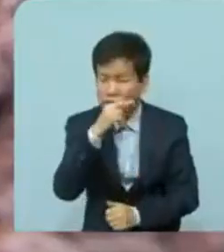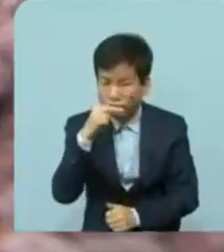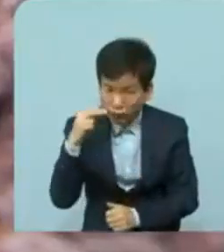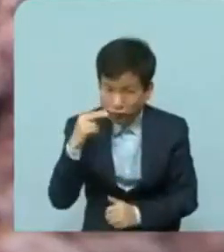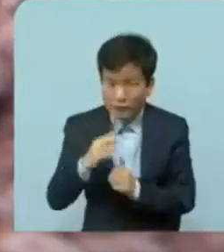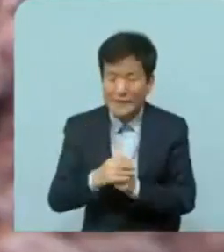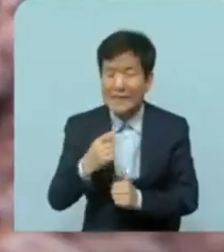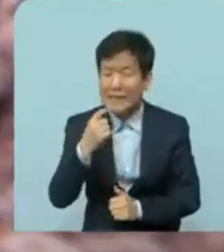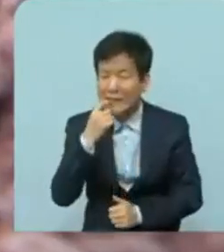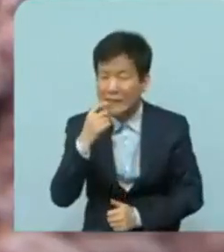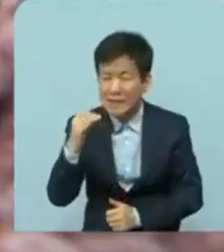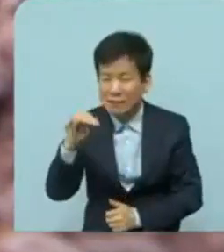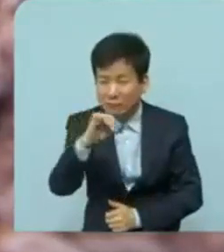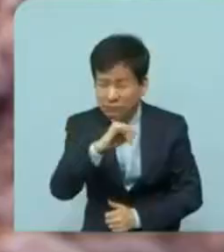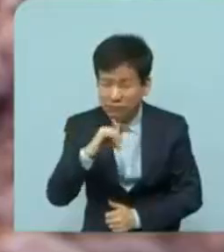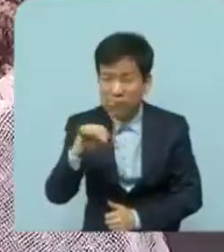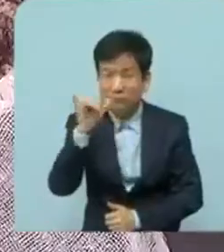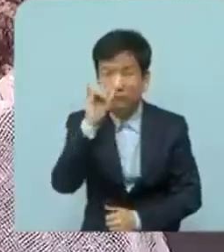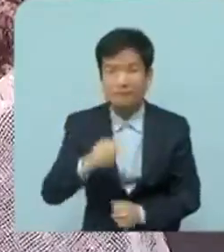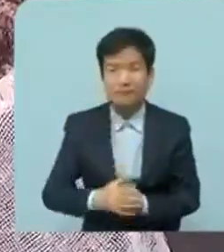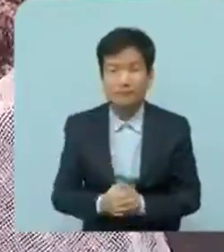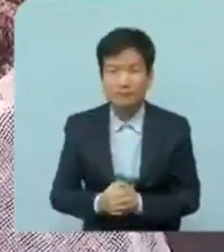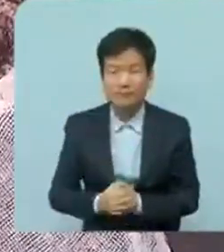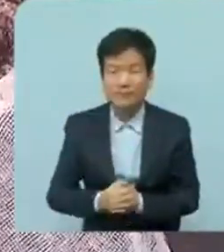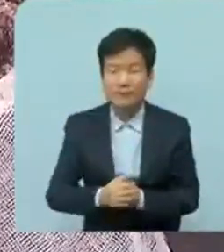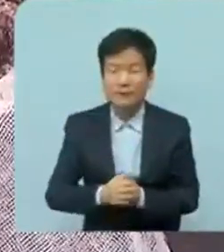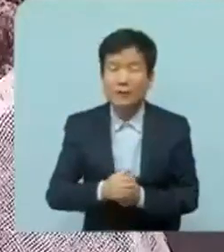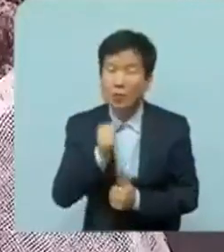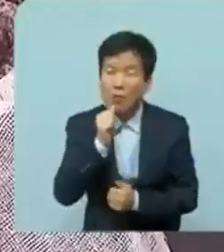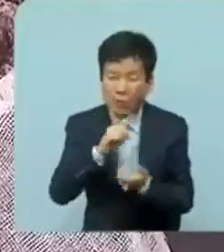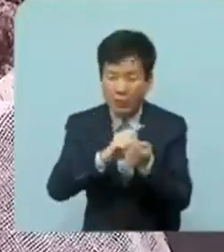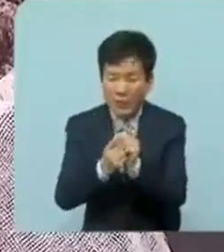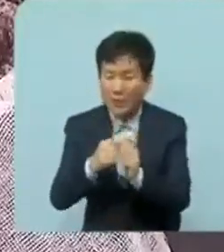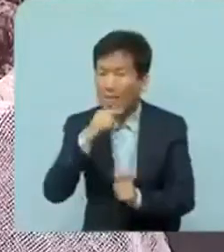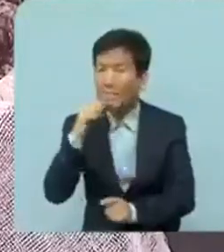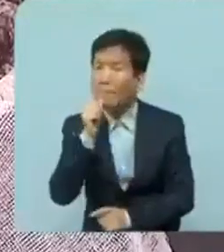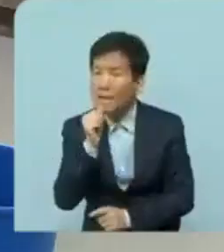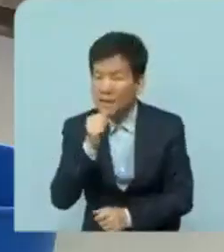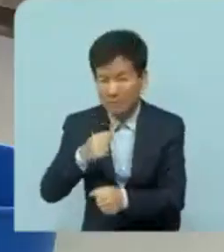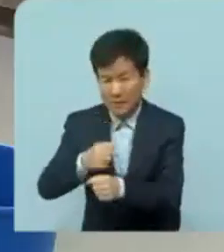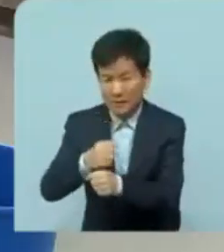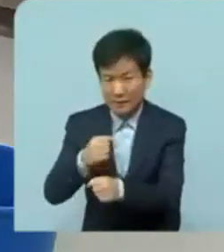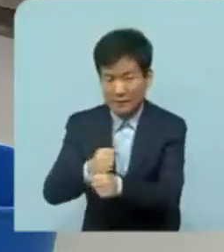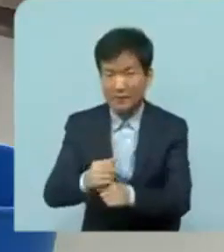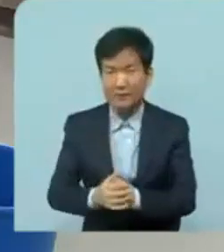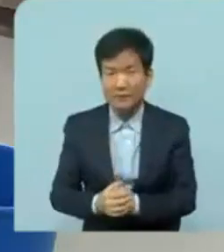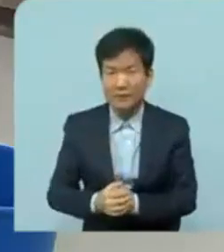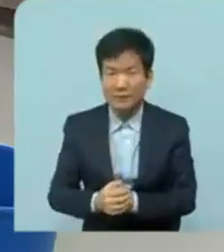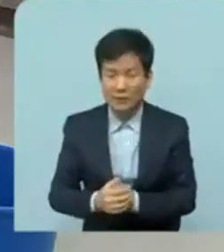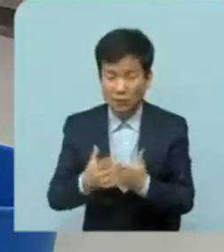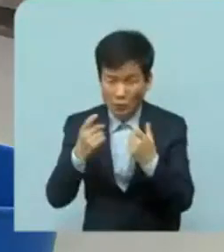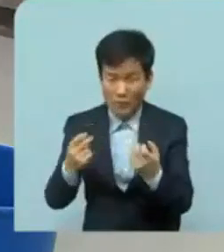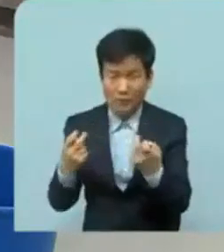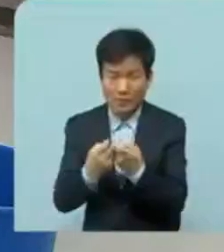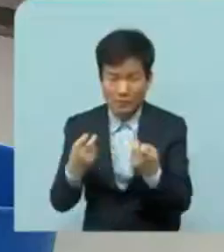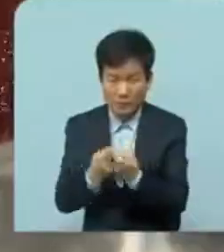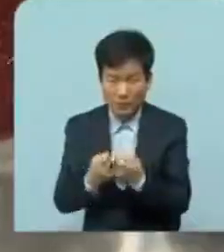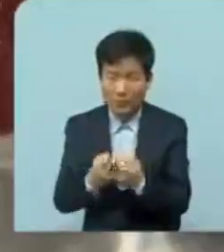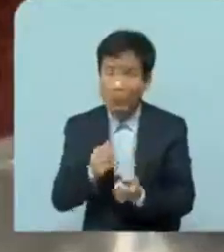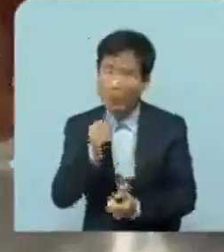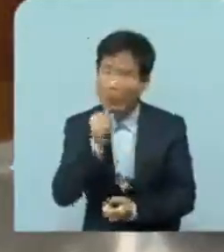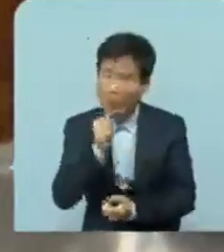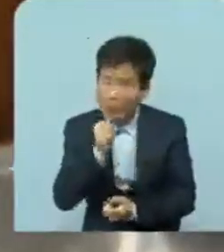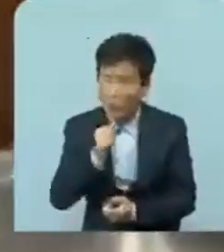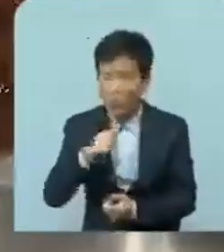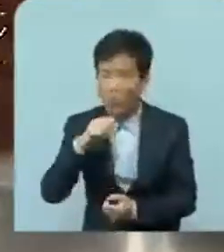하얀 곰팡이가 핍니다 콩 대신 팥으로 만든 팍 매 줍니다 여기에 같은 방식으로 만든 콩 매주